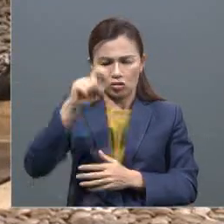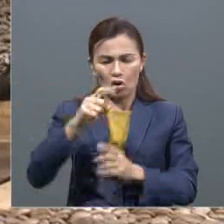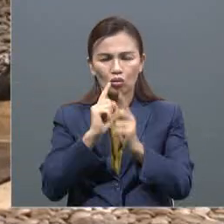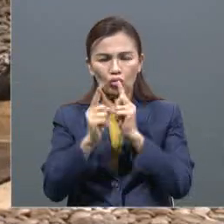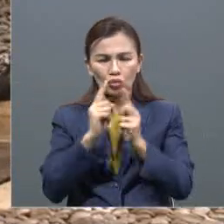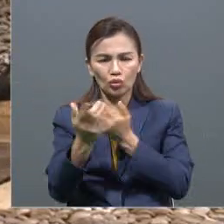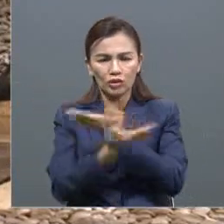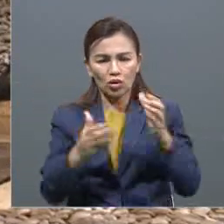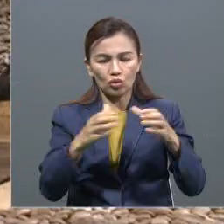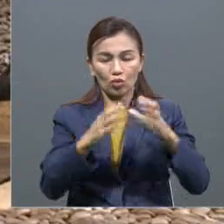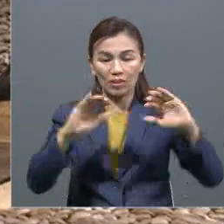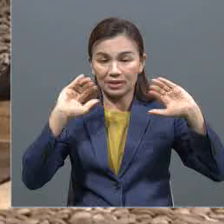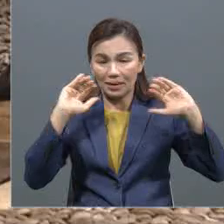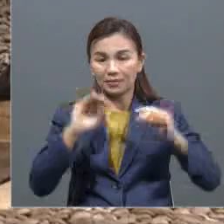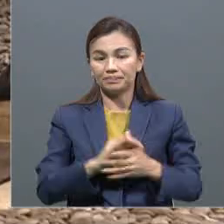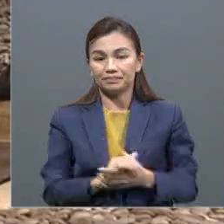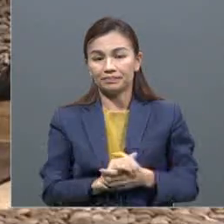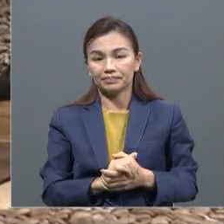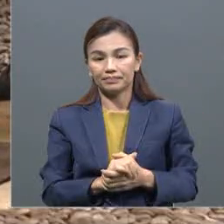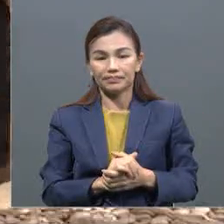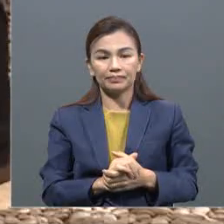รรคร่วมรัฐบาลก่อนด้วยค่ะ